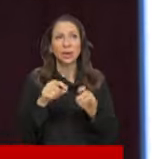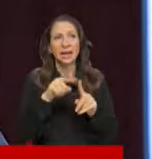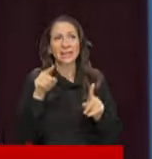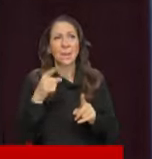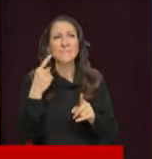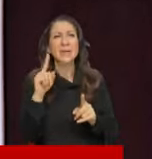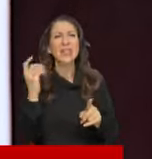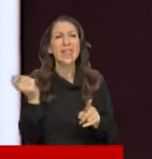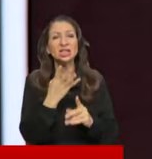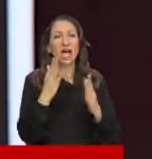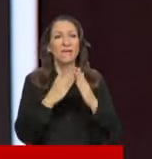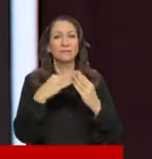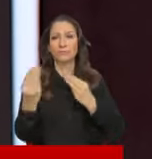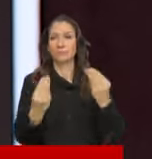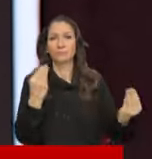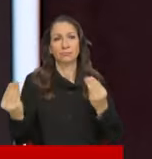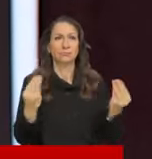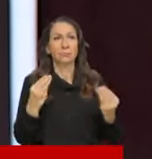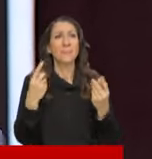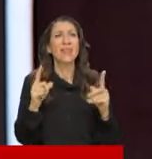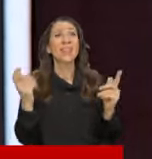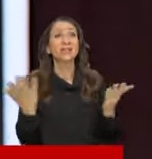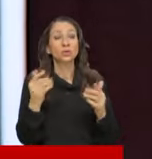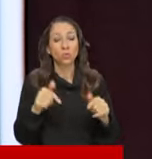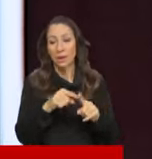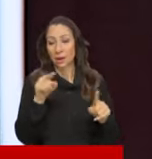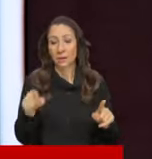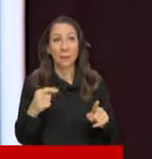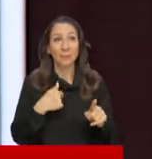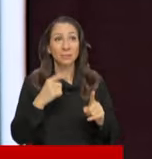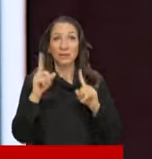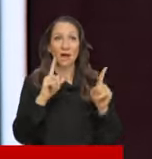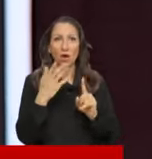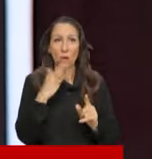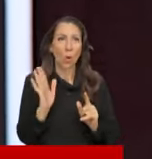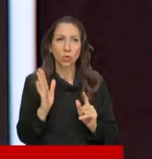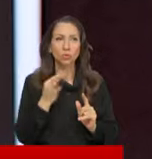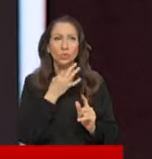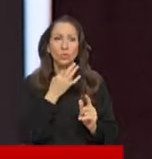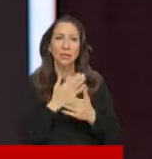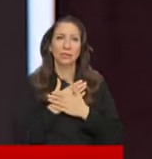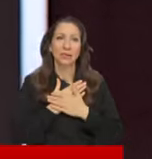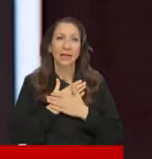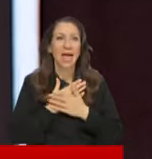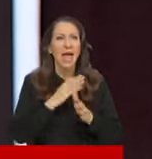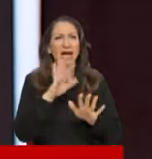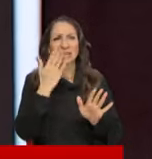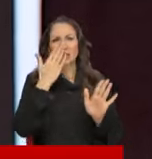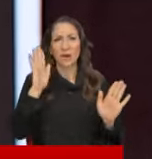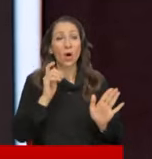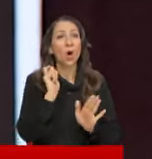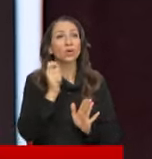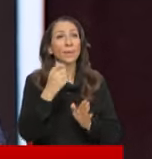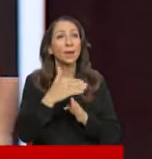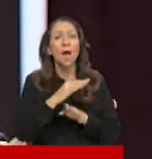ben binlerce konu teslim ettim binlerce Evet ve şu ana kadar bana açılmış hib dava yoktur çok şükür her şey şeffaf ödeme